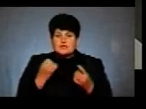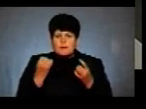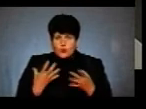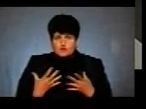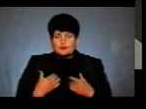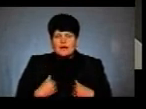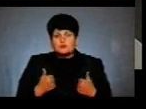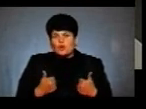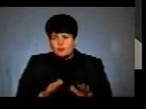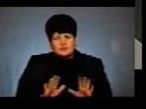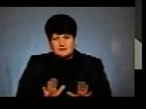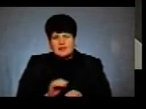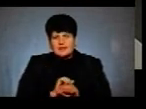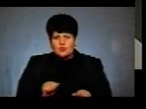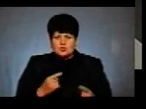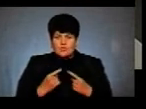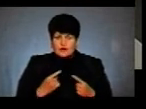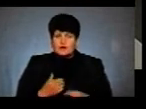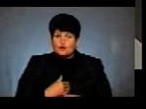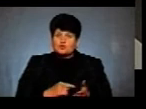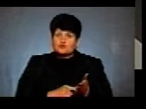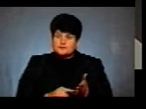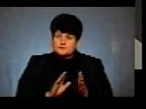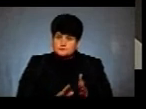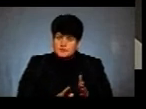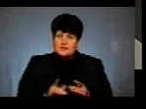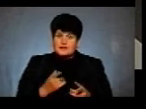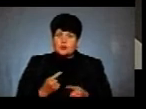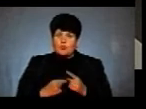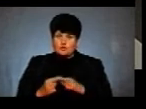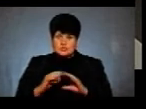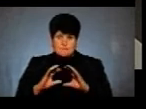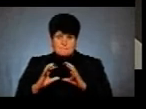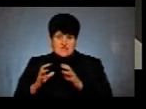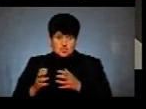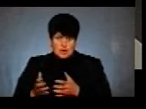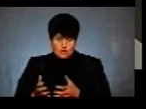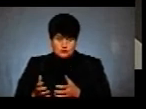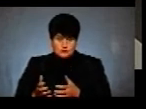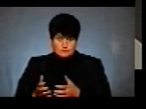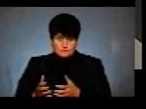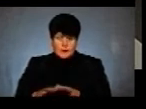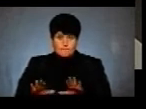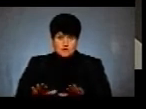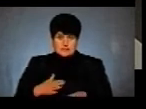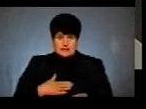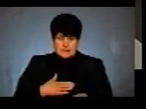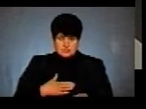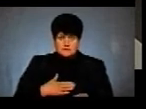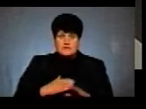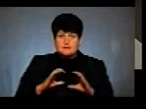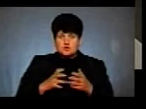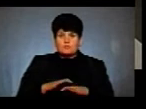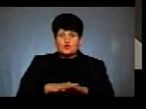добре, також це не можна говорити. Але хочу зазначити, якщо ще раз повернутися до міжнародної позиції нашої, так, на міжнародному